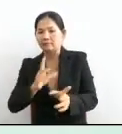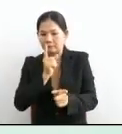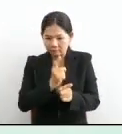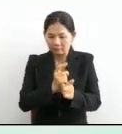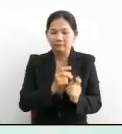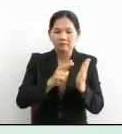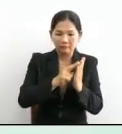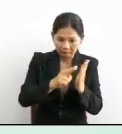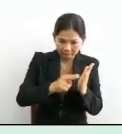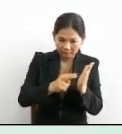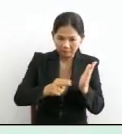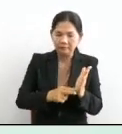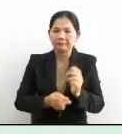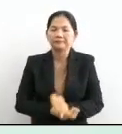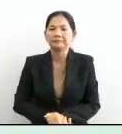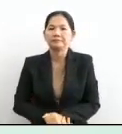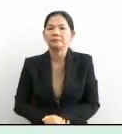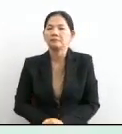ạp bọt